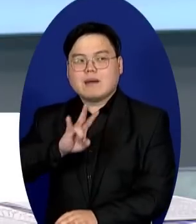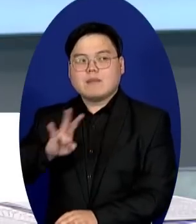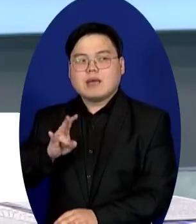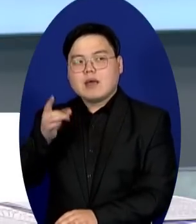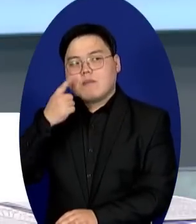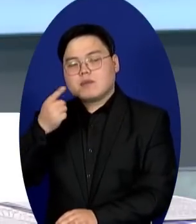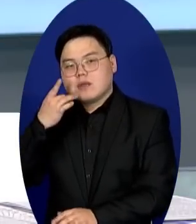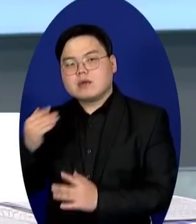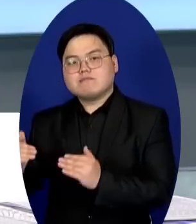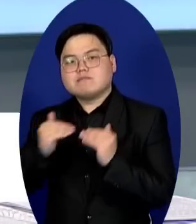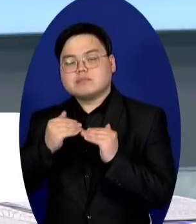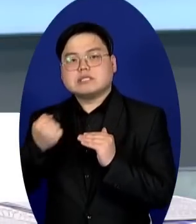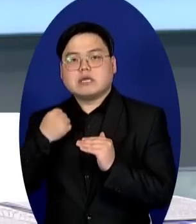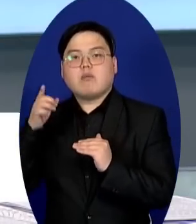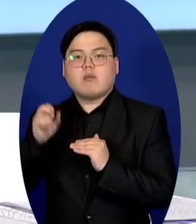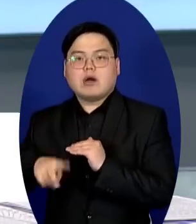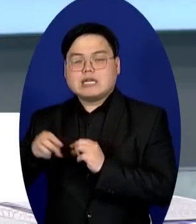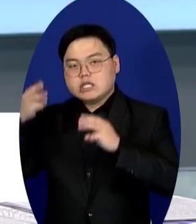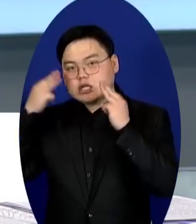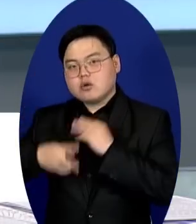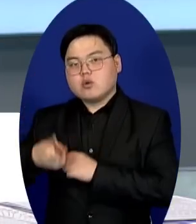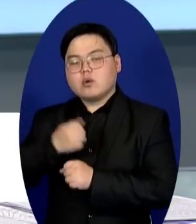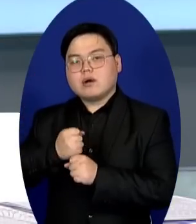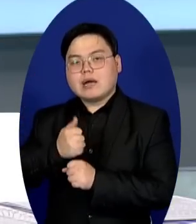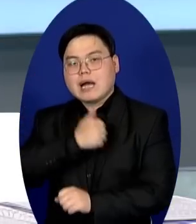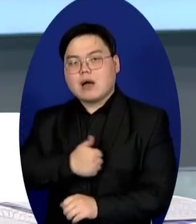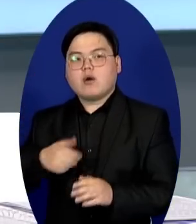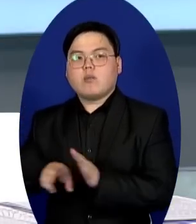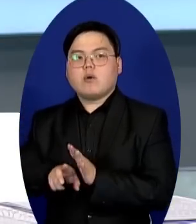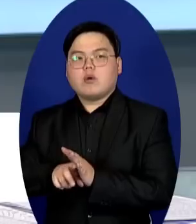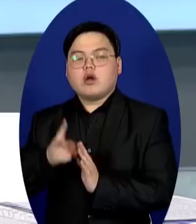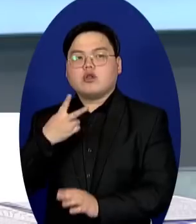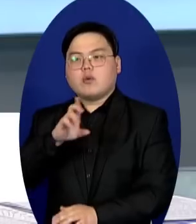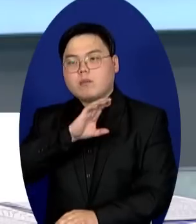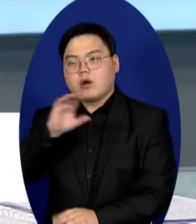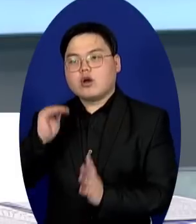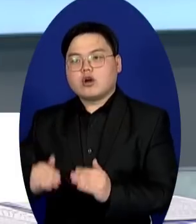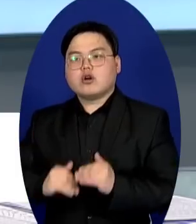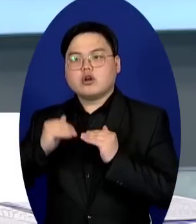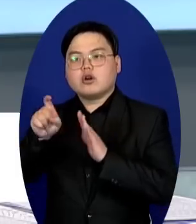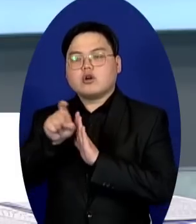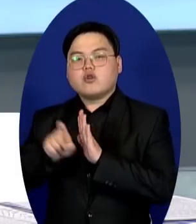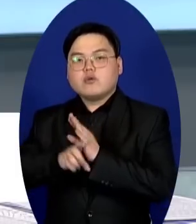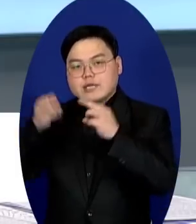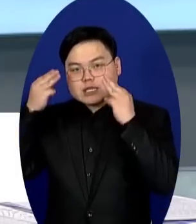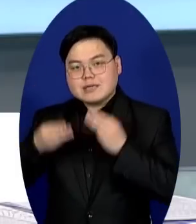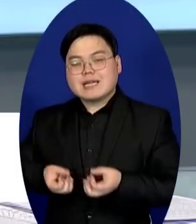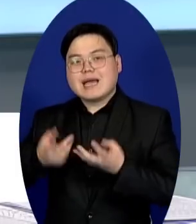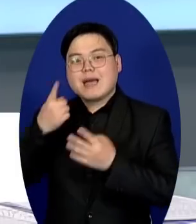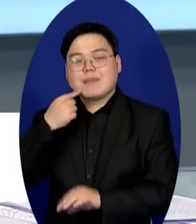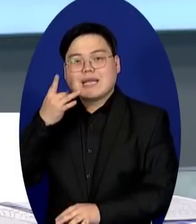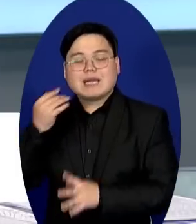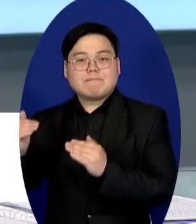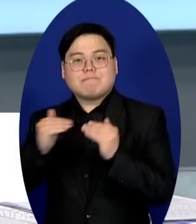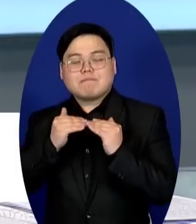байдлыг хангах чадах юм бол шийдвэр гаргах төвшөнд ч гэсэн мөн энэ байдал хангагдана гэж үзэж байгаа. Тийм учраас нэгдсэн үндэсний байгууллагын хөгжлийн хөтөлбөрийн шийдвэр гаргах төвшөнд гендерийн тэгш байдал